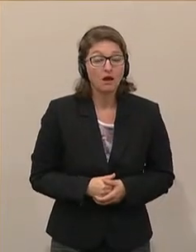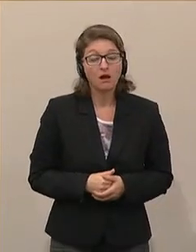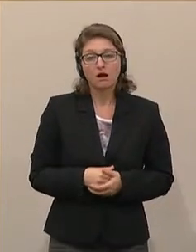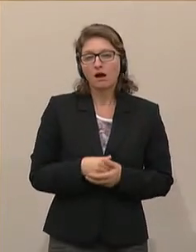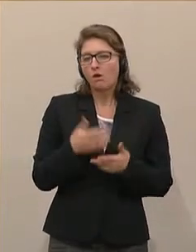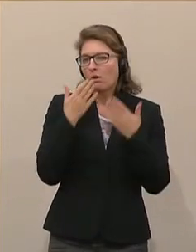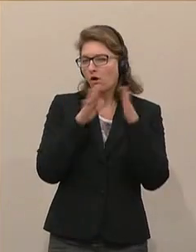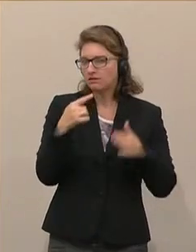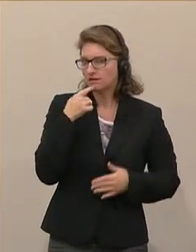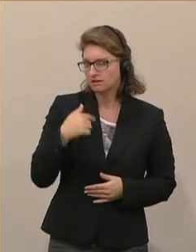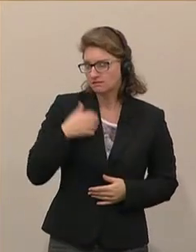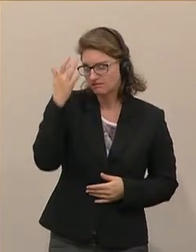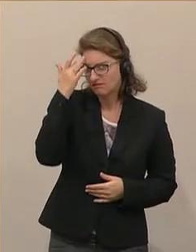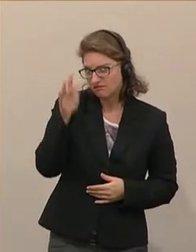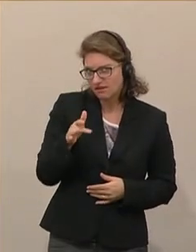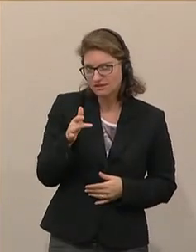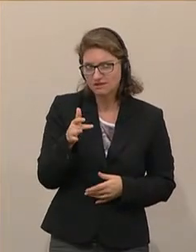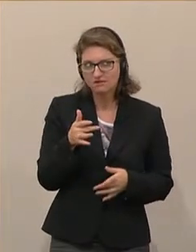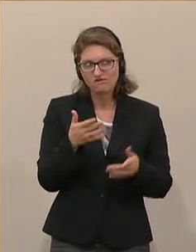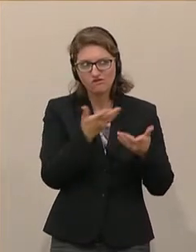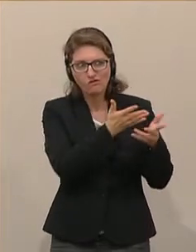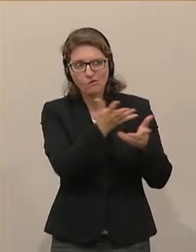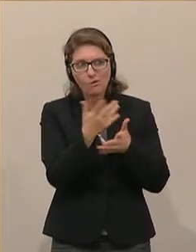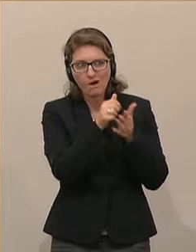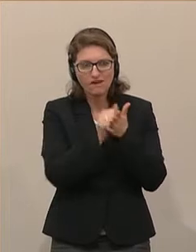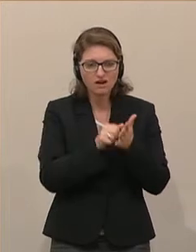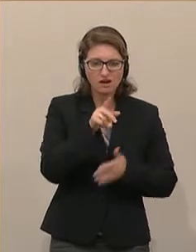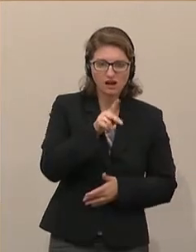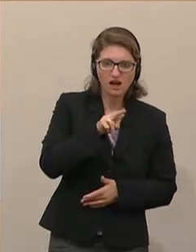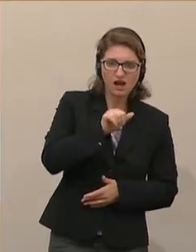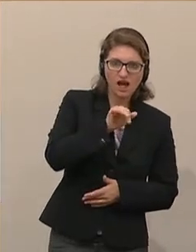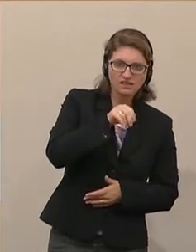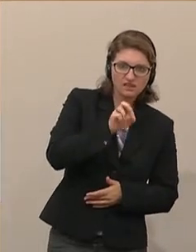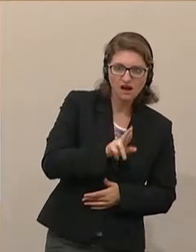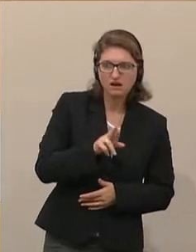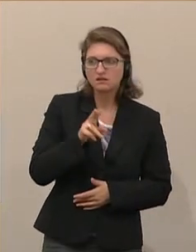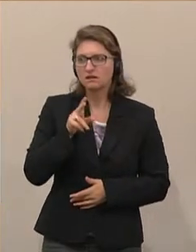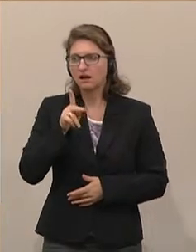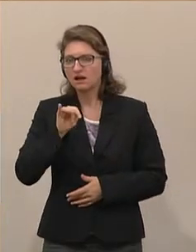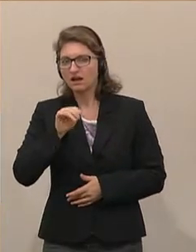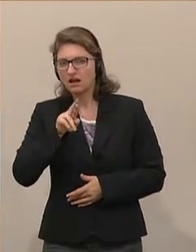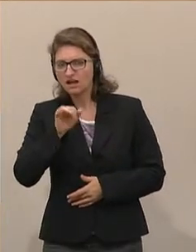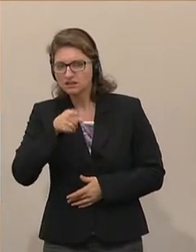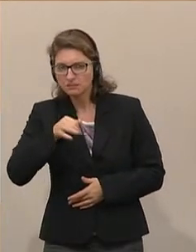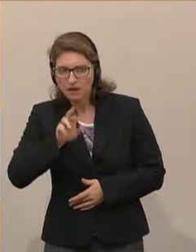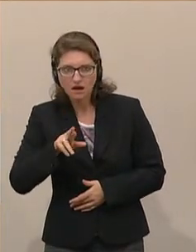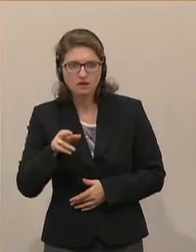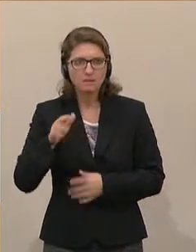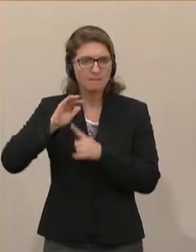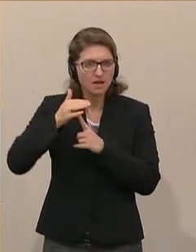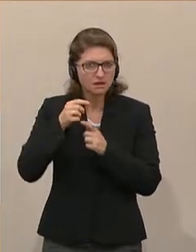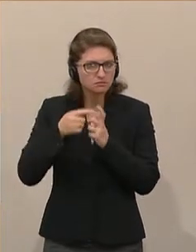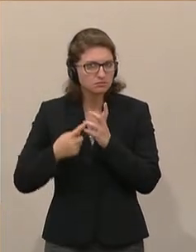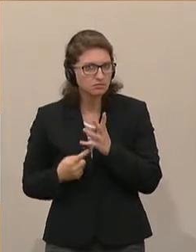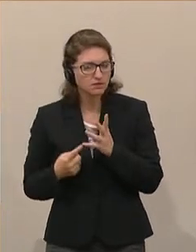nicht ganz genau, bei wem ich jetzt anfangen soll. Greiner, CRISPR, Pilz und noch weitere andere. Es ist für mich